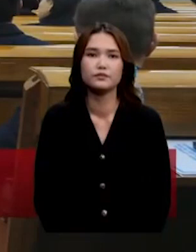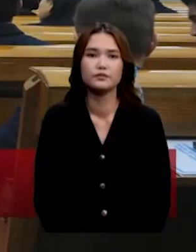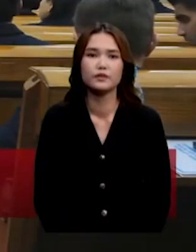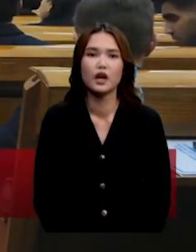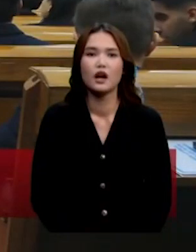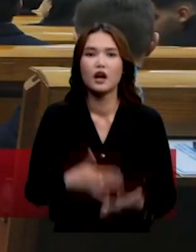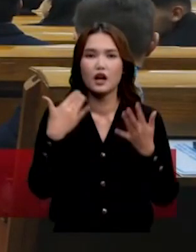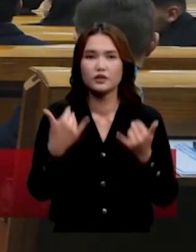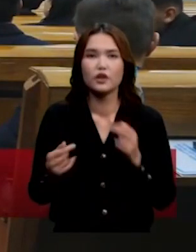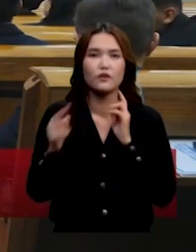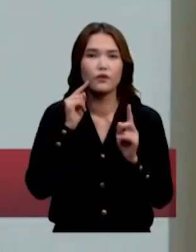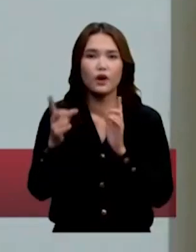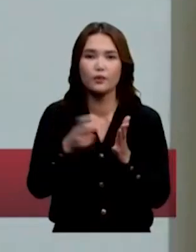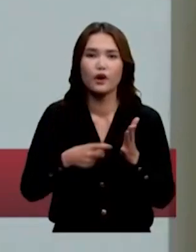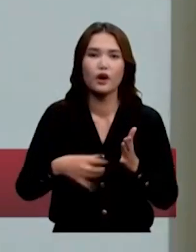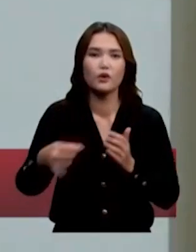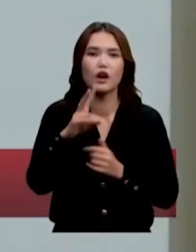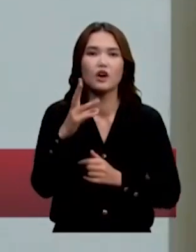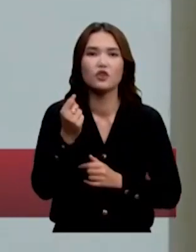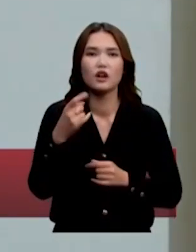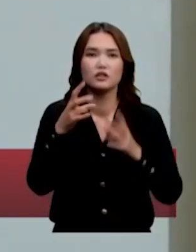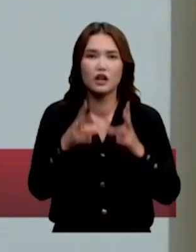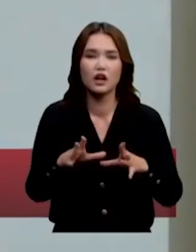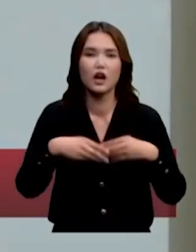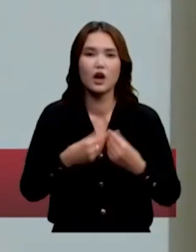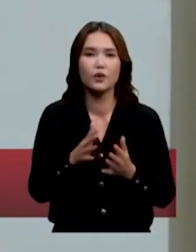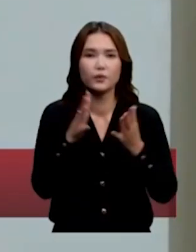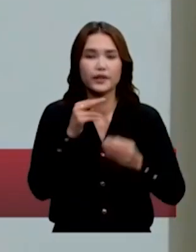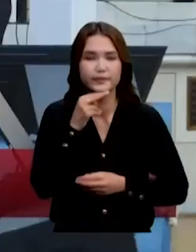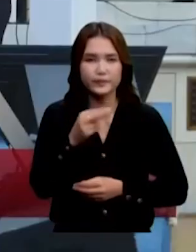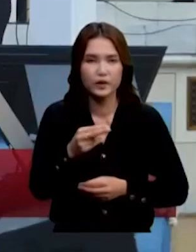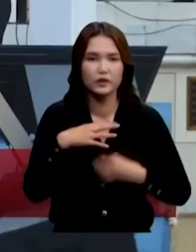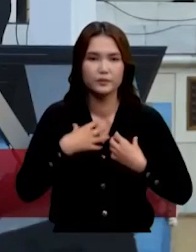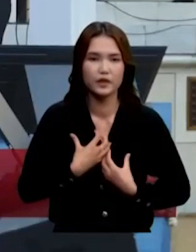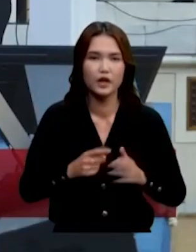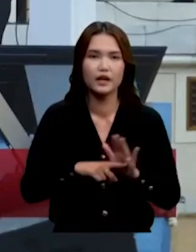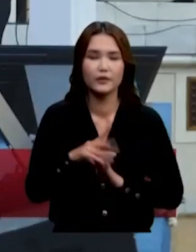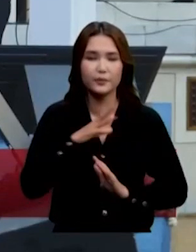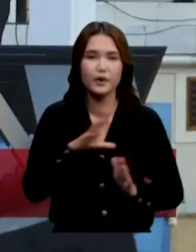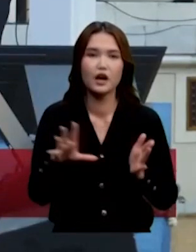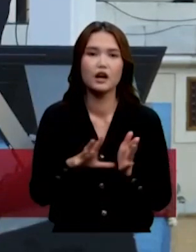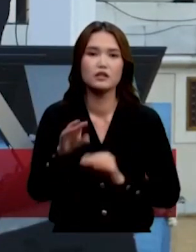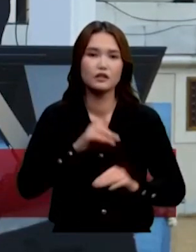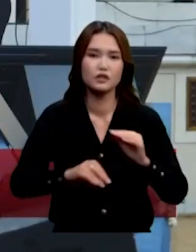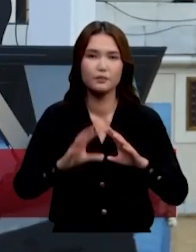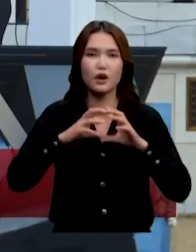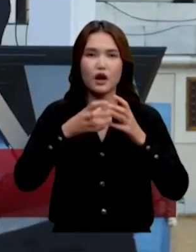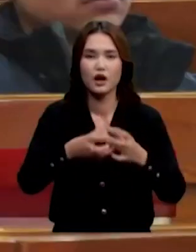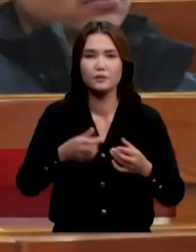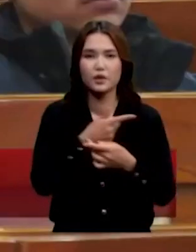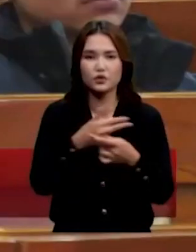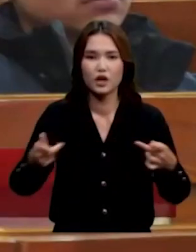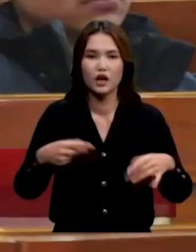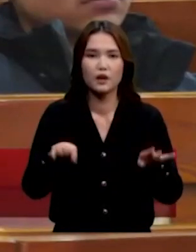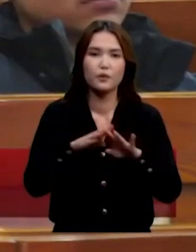Forum Karaganda oblısındağı şaqtada kaza tapkandardın otbasına köngül aytudan bastaldı. Energetika salasındağı әлемдік сарапшылар